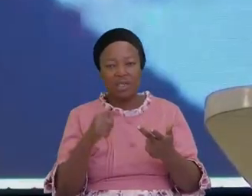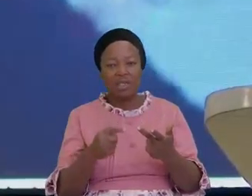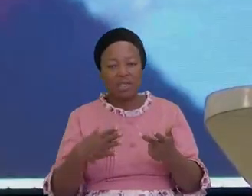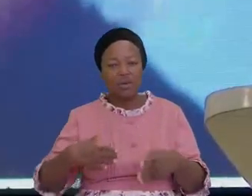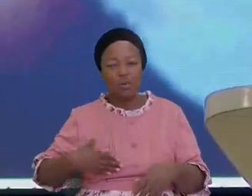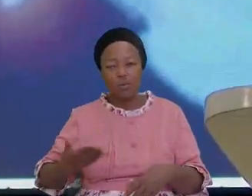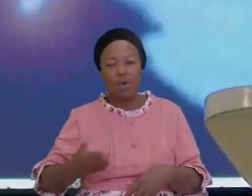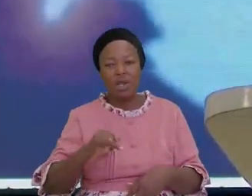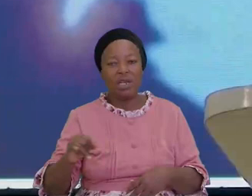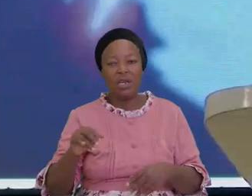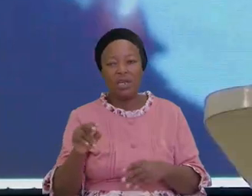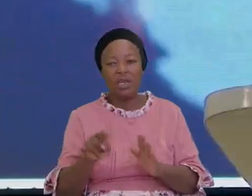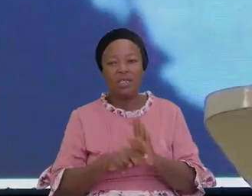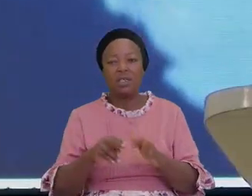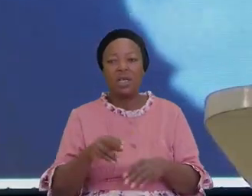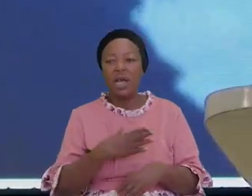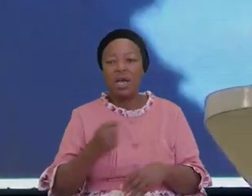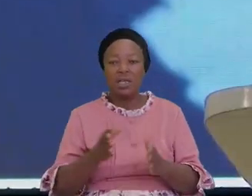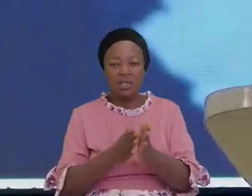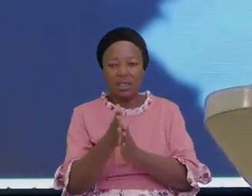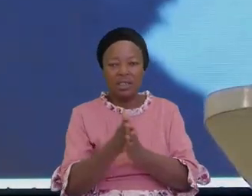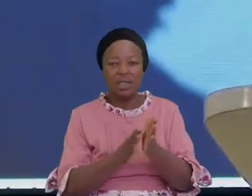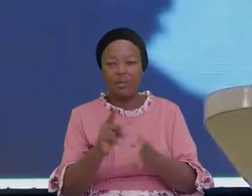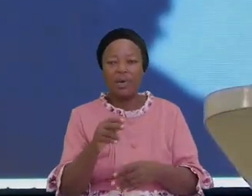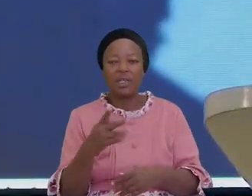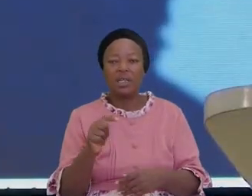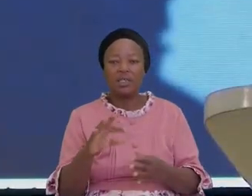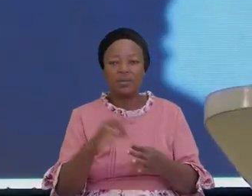Notre bonne volonté et zèle par l'Esprit.